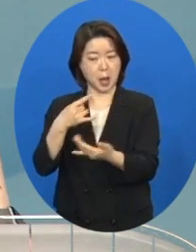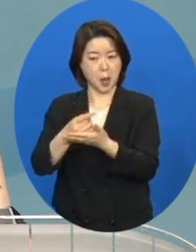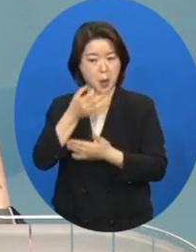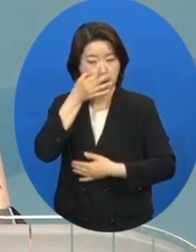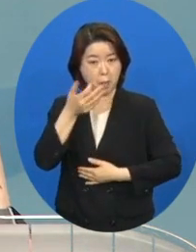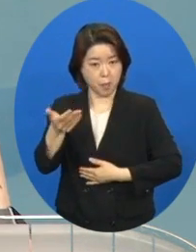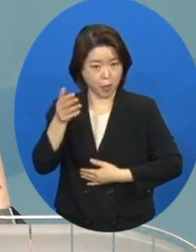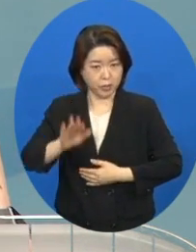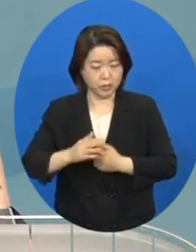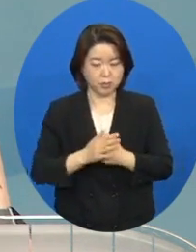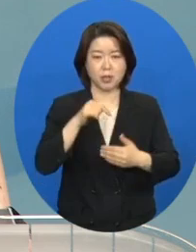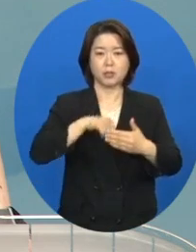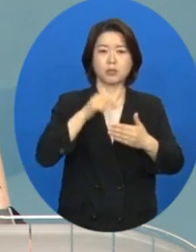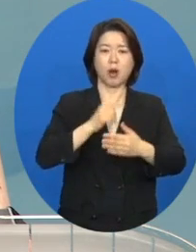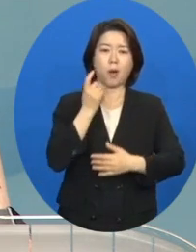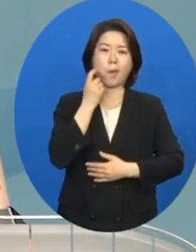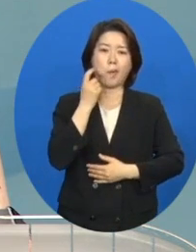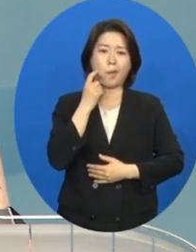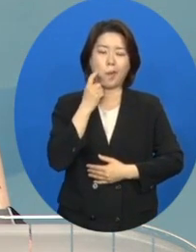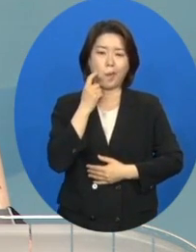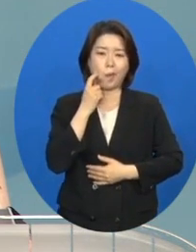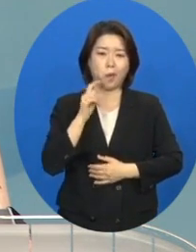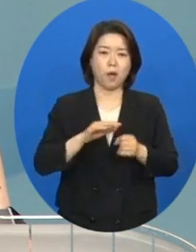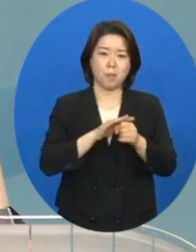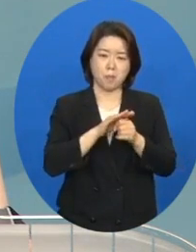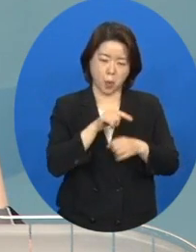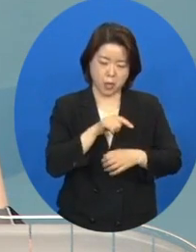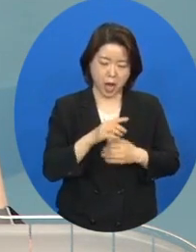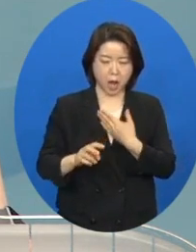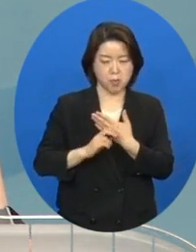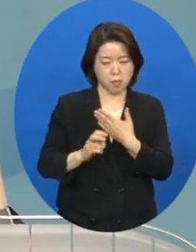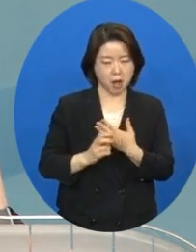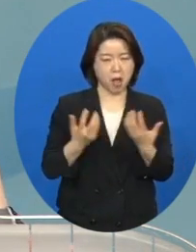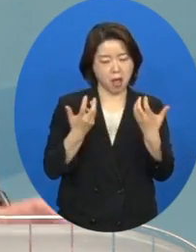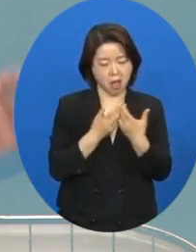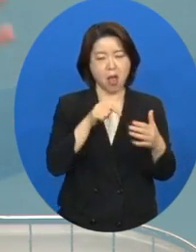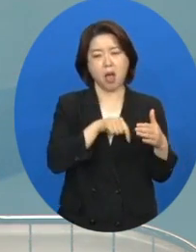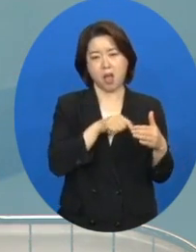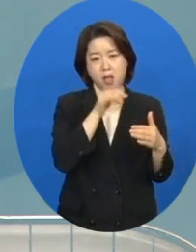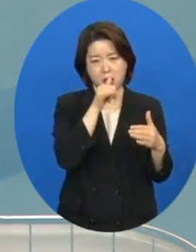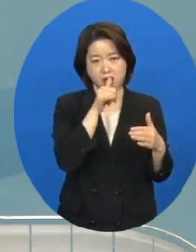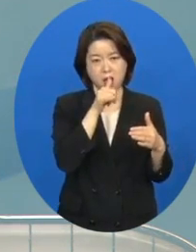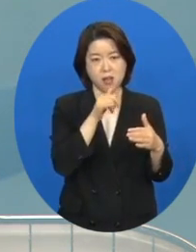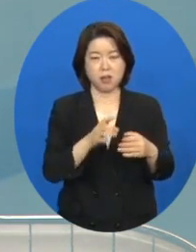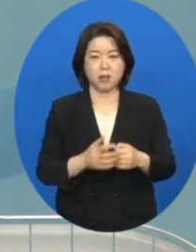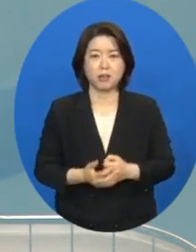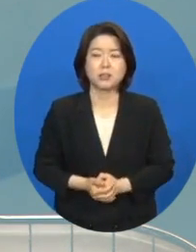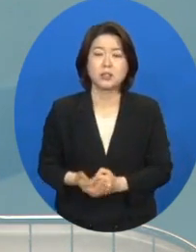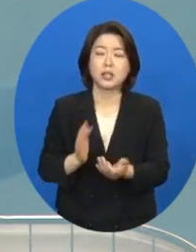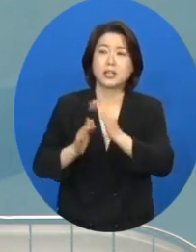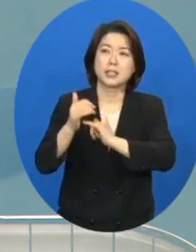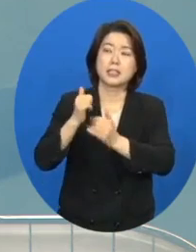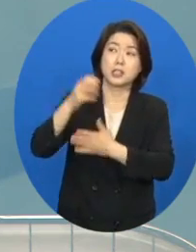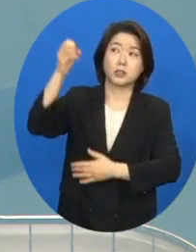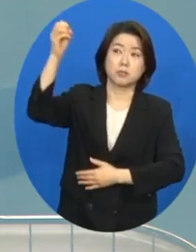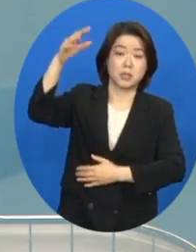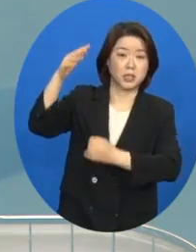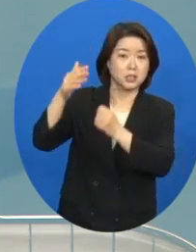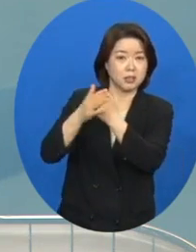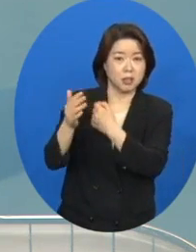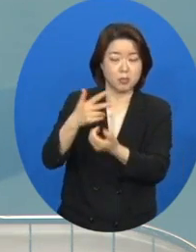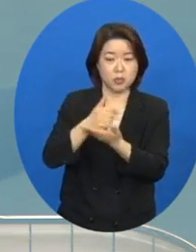보이지만 속에는 위선과 불법이 가득하다. 예수님은 빛이시기 때문에 주님